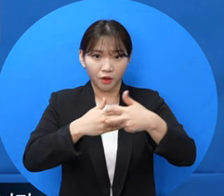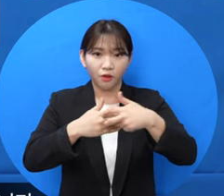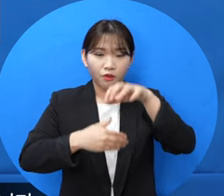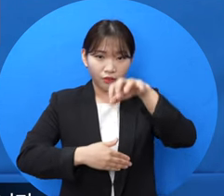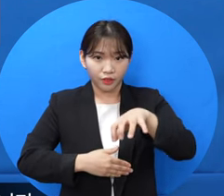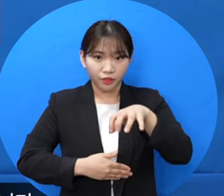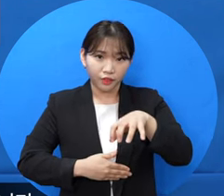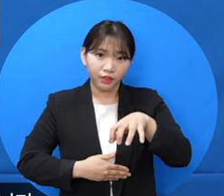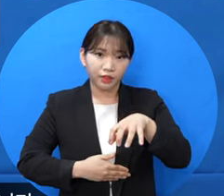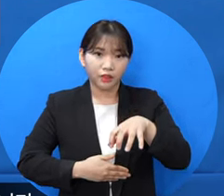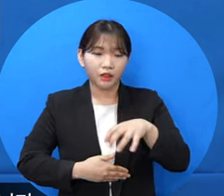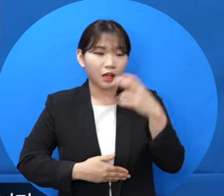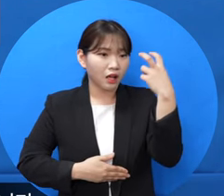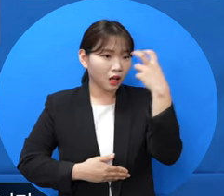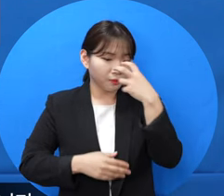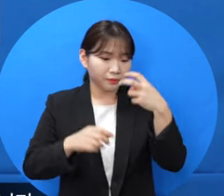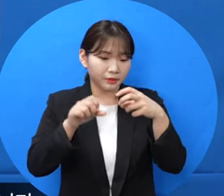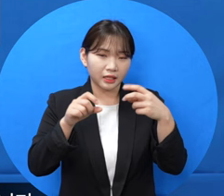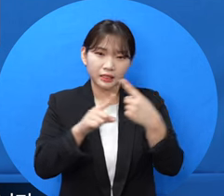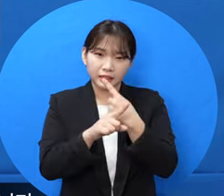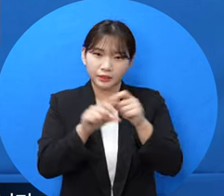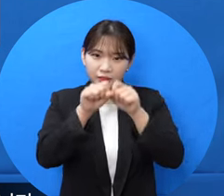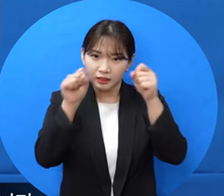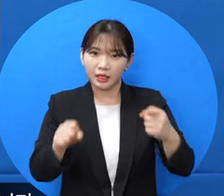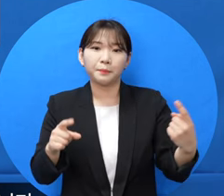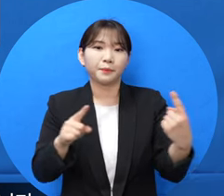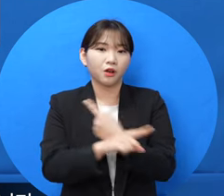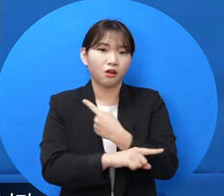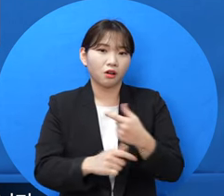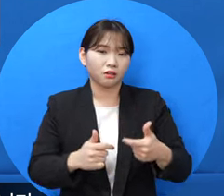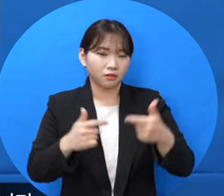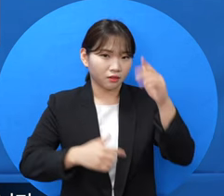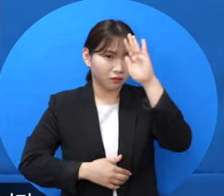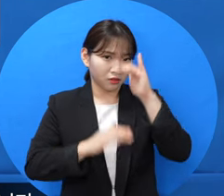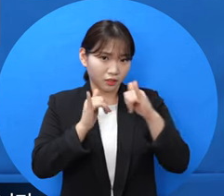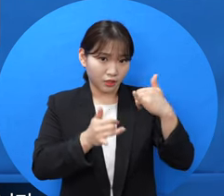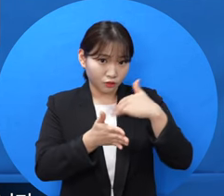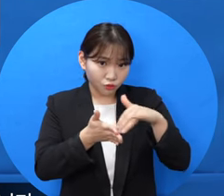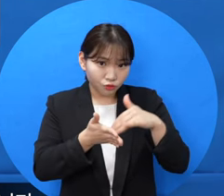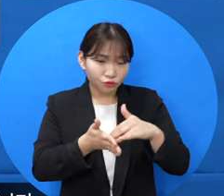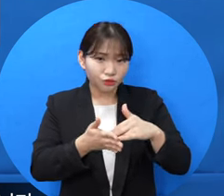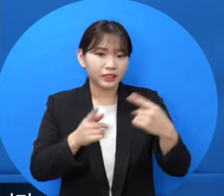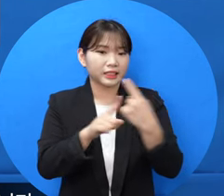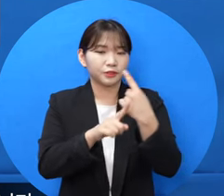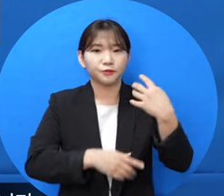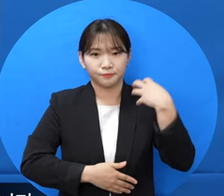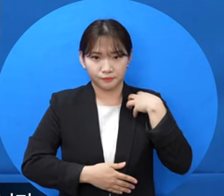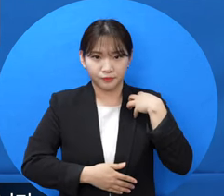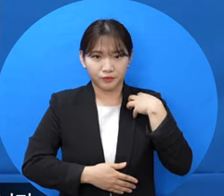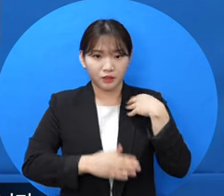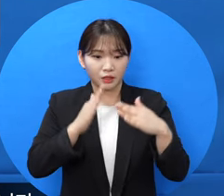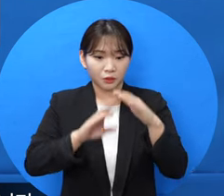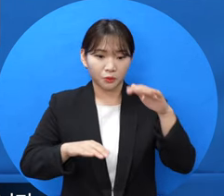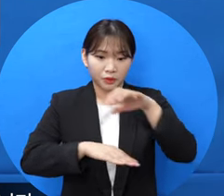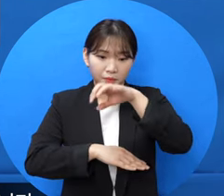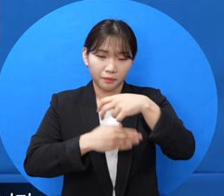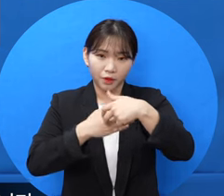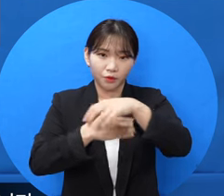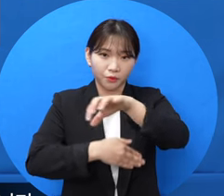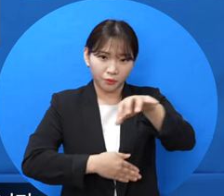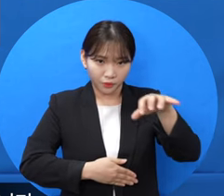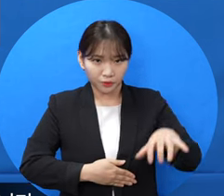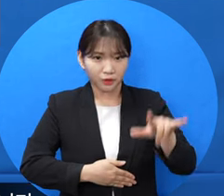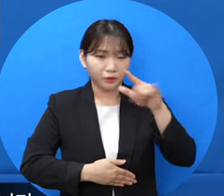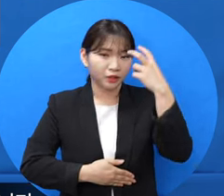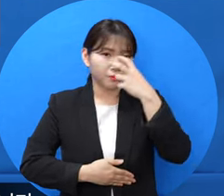병원을 중심으로 검사 치료 체계를 전환해 늘어나는 환자의 대응 하겠습니다 동네 병원에서는